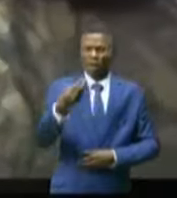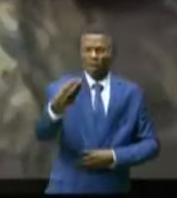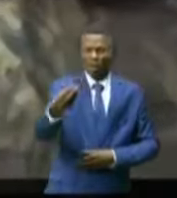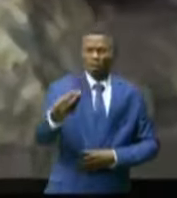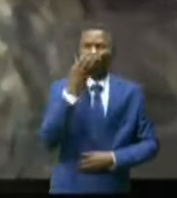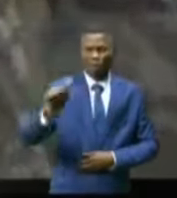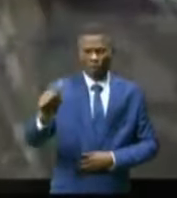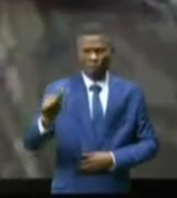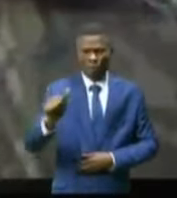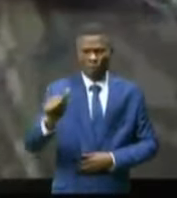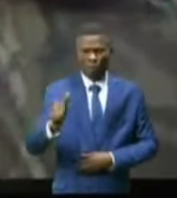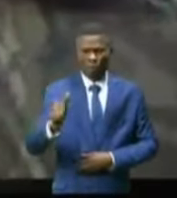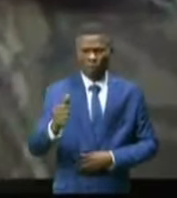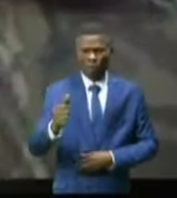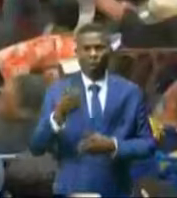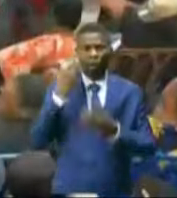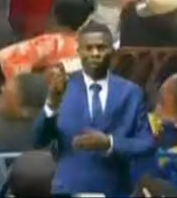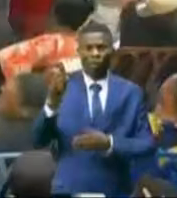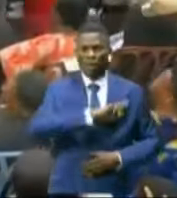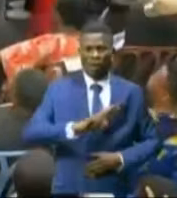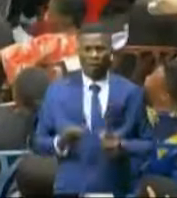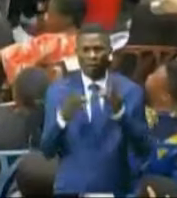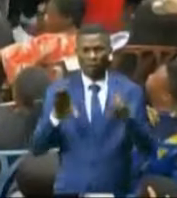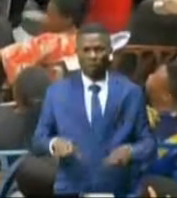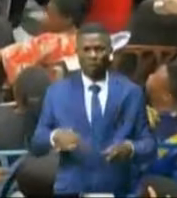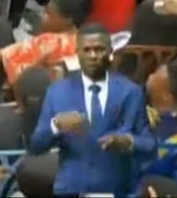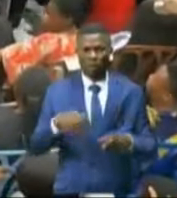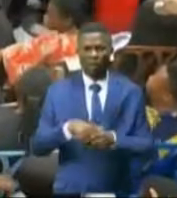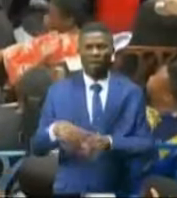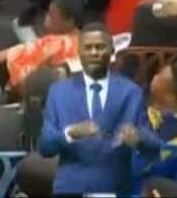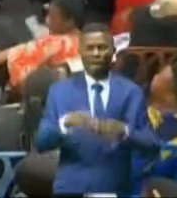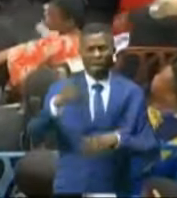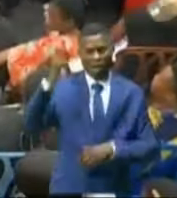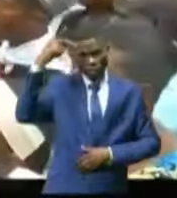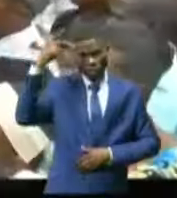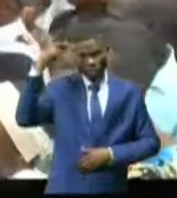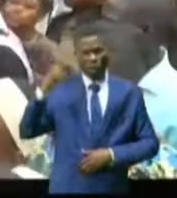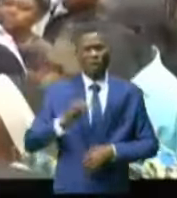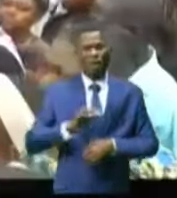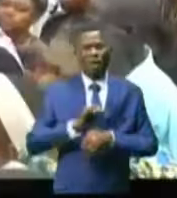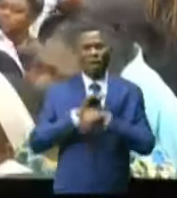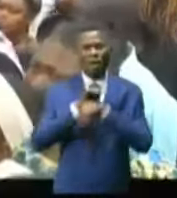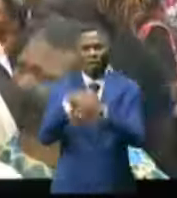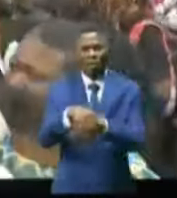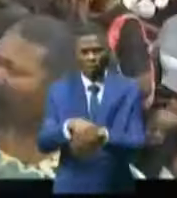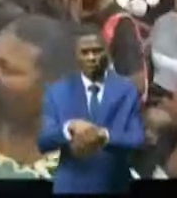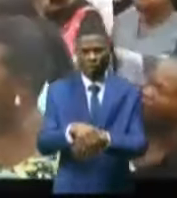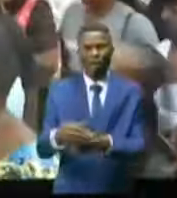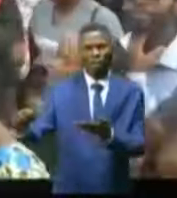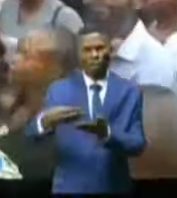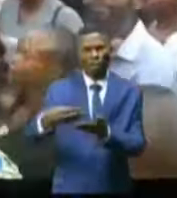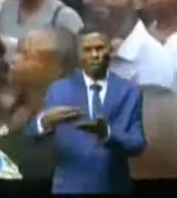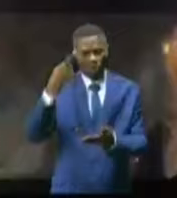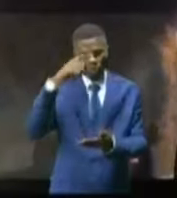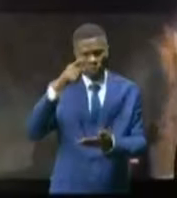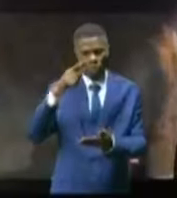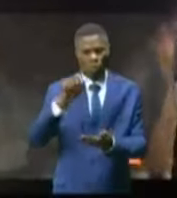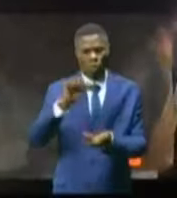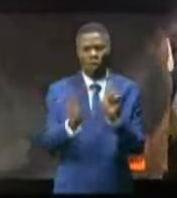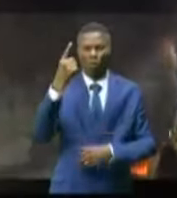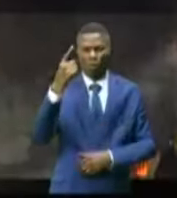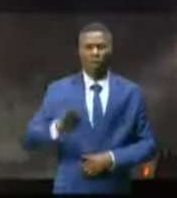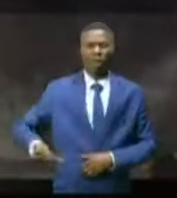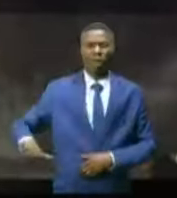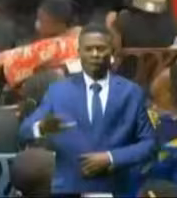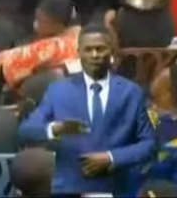à ça, voire en République démocratique du Congo, au cours de son politique, participe contribuer en faveur d'une cause nationale. Un